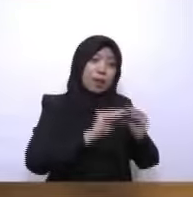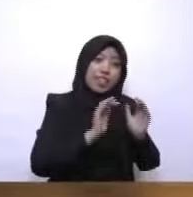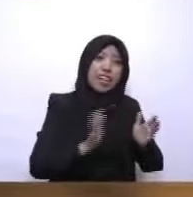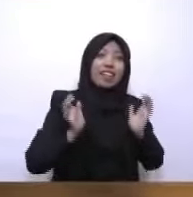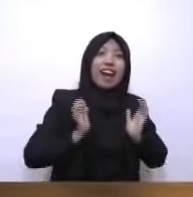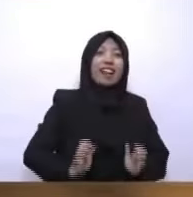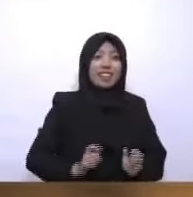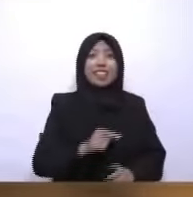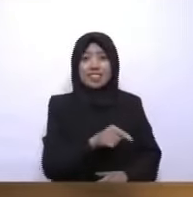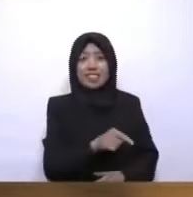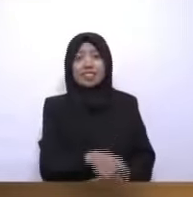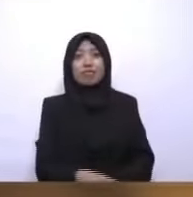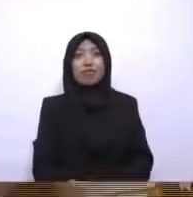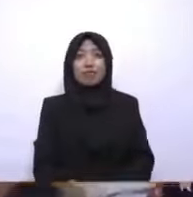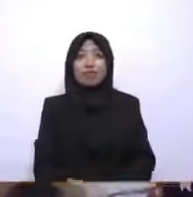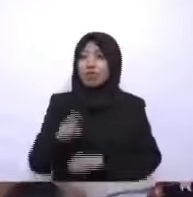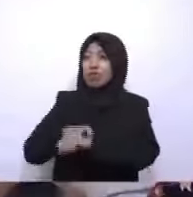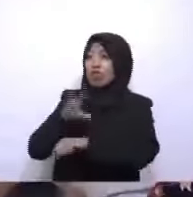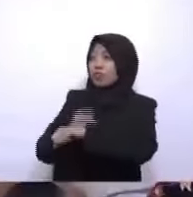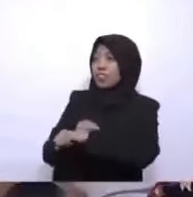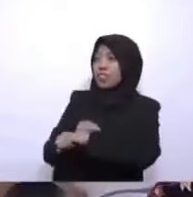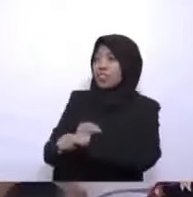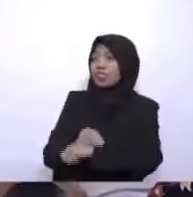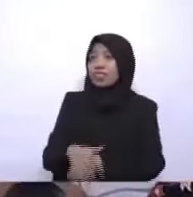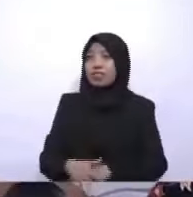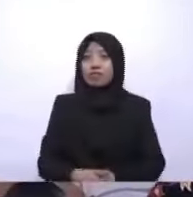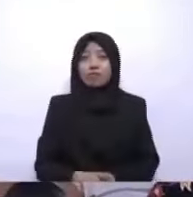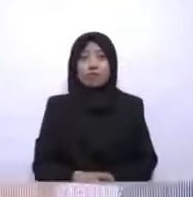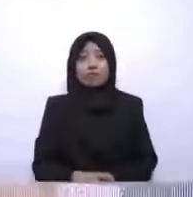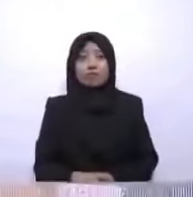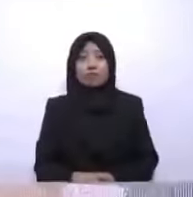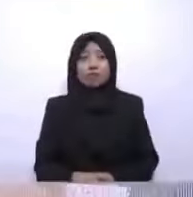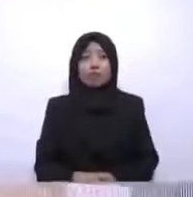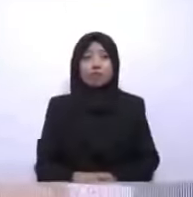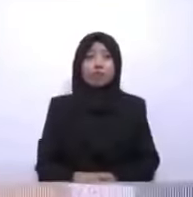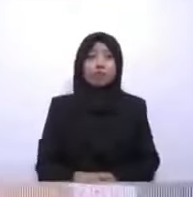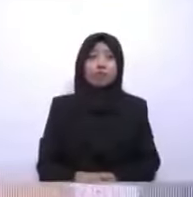dalam baik, sekolah Bapak, ini. Terima kasih, waktu Anda sudah cukup, sudah habis.